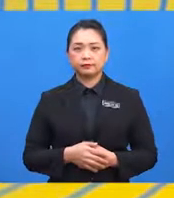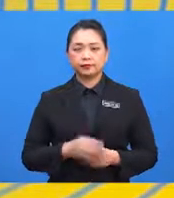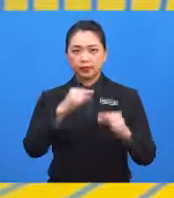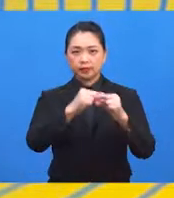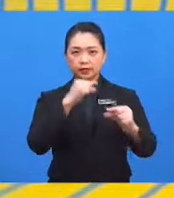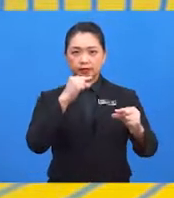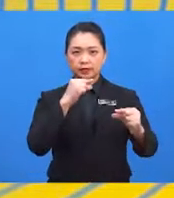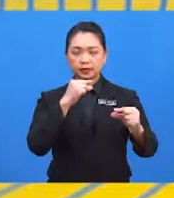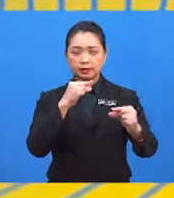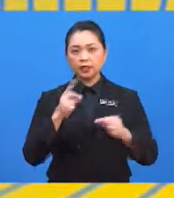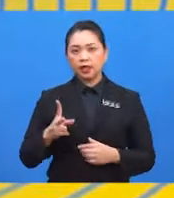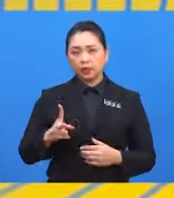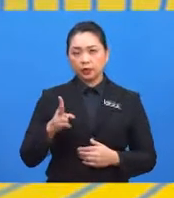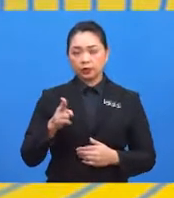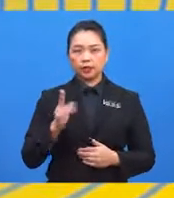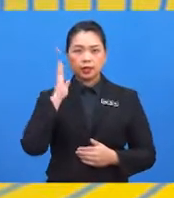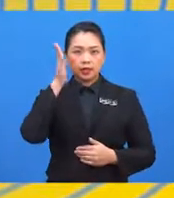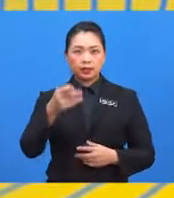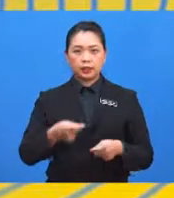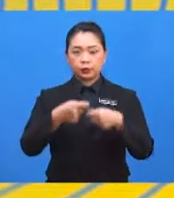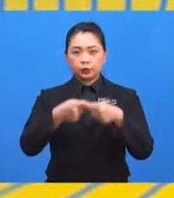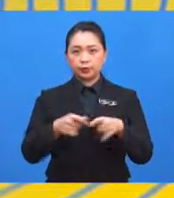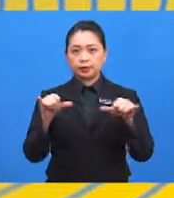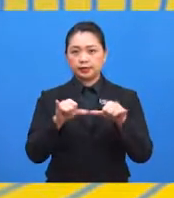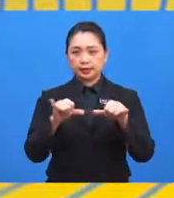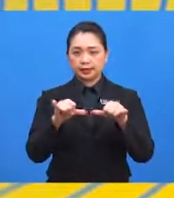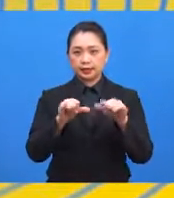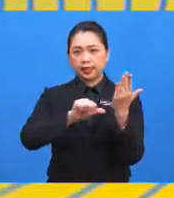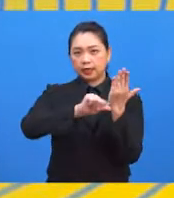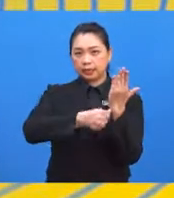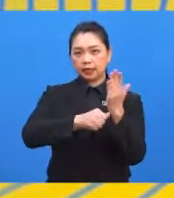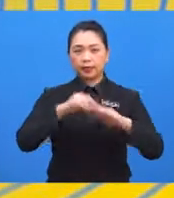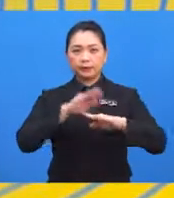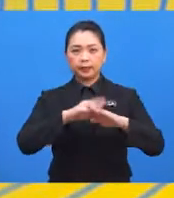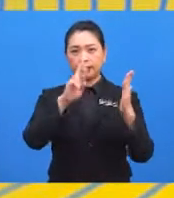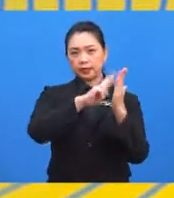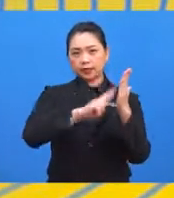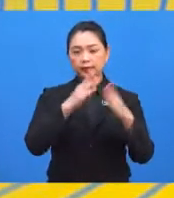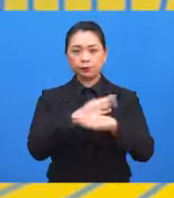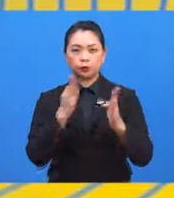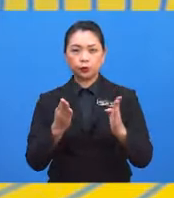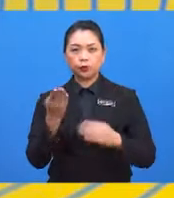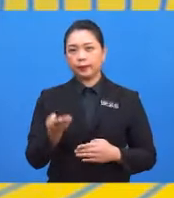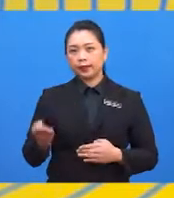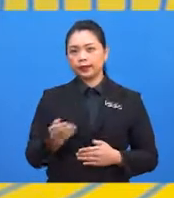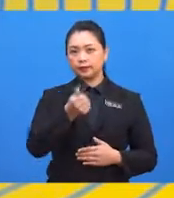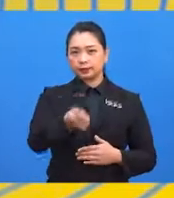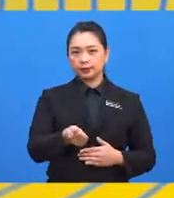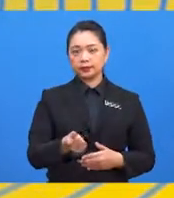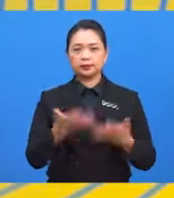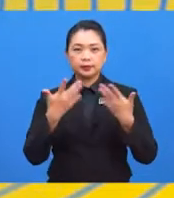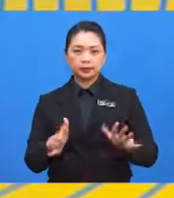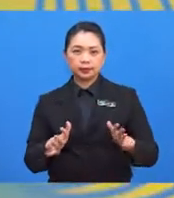ini akan menentukan saiz asal pada reka bentuk karya anda setelah